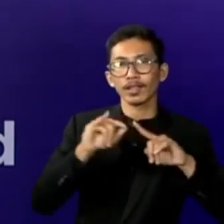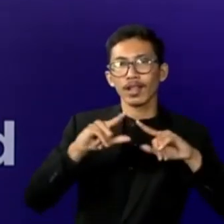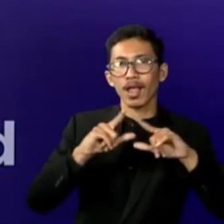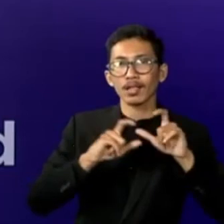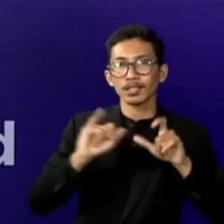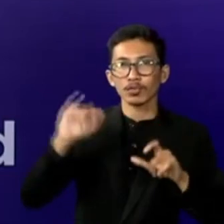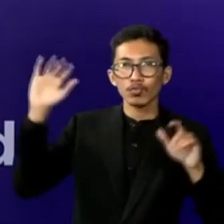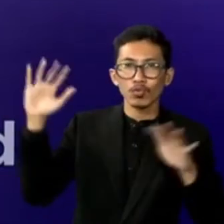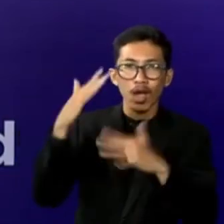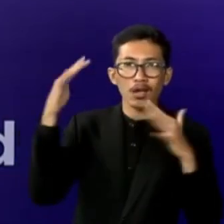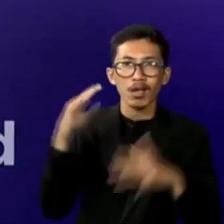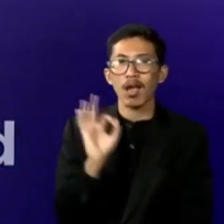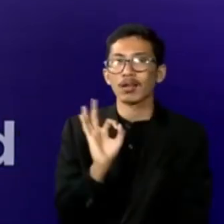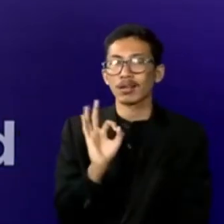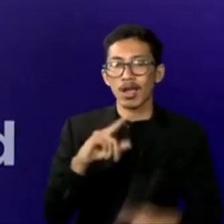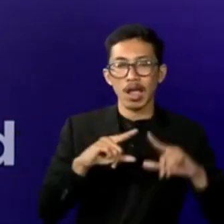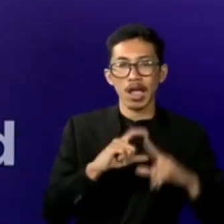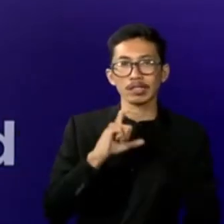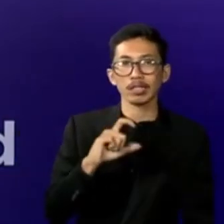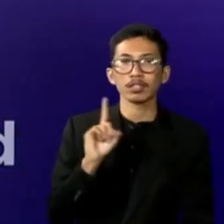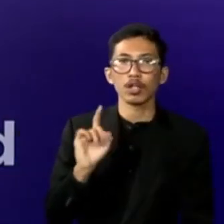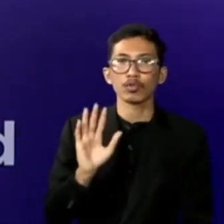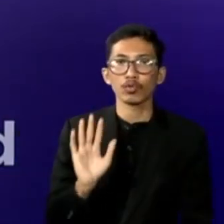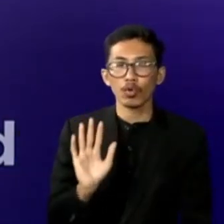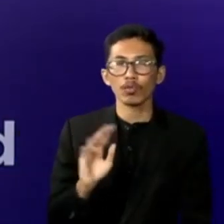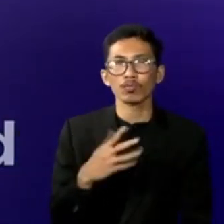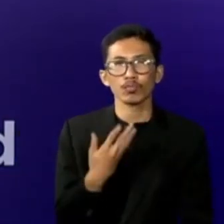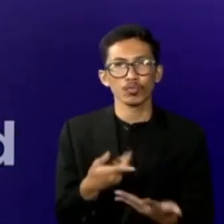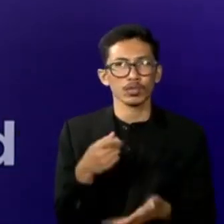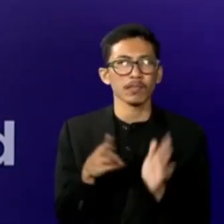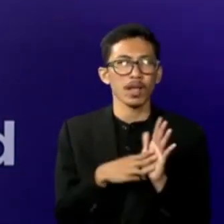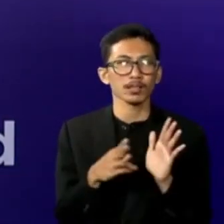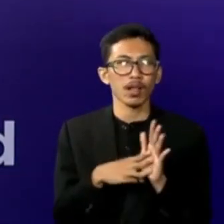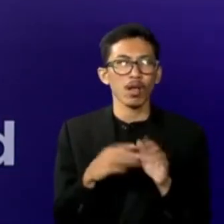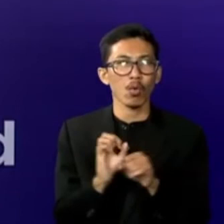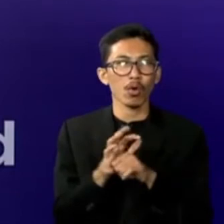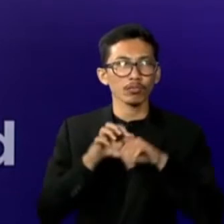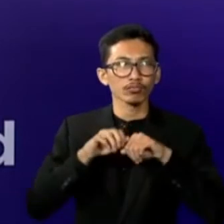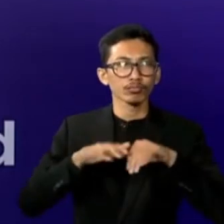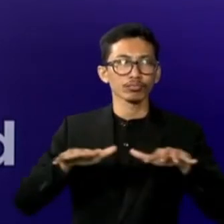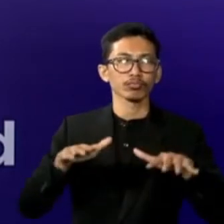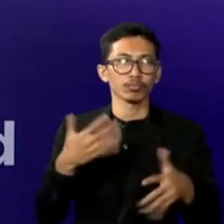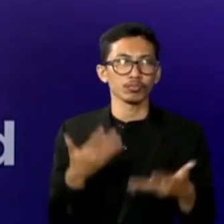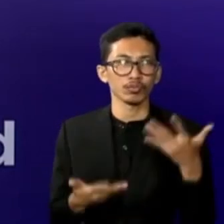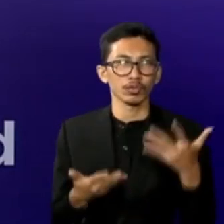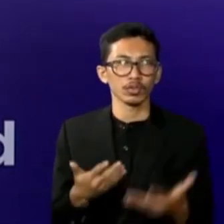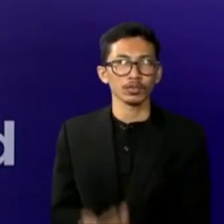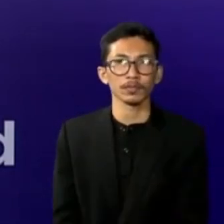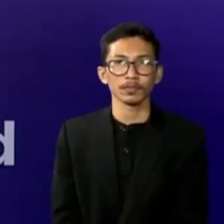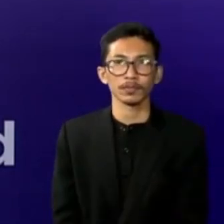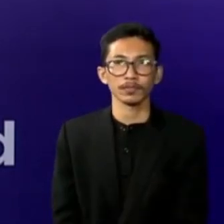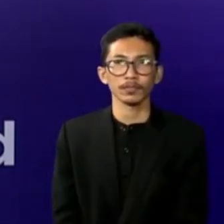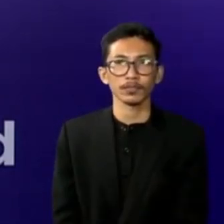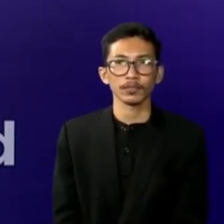itu ac-nya jadi satu Sentral Apakah itu yang menyebabkan penularan Karena dengan demikian dan suatu waktu Mungkin dia